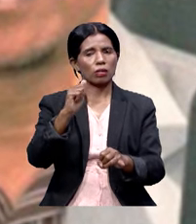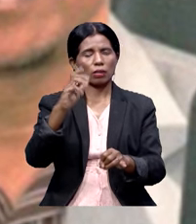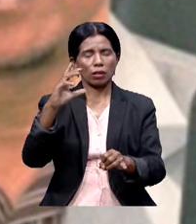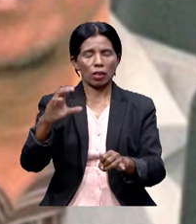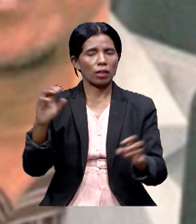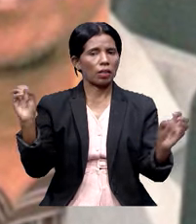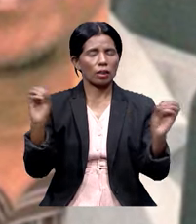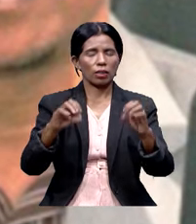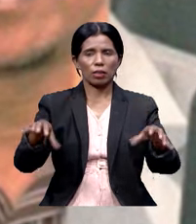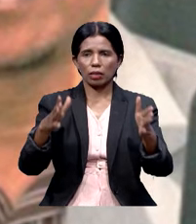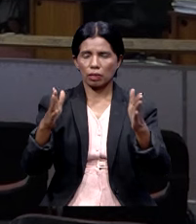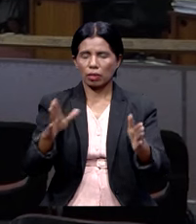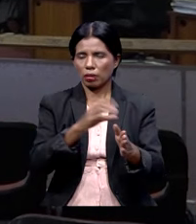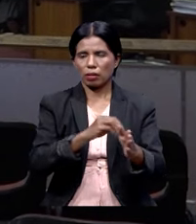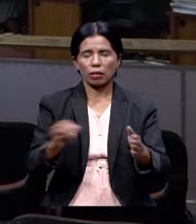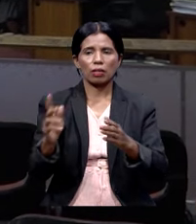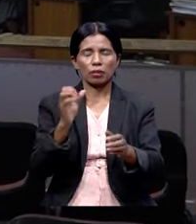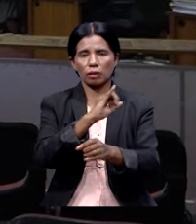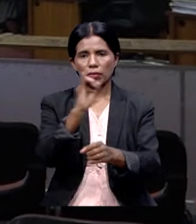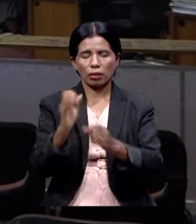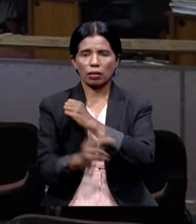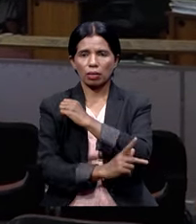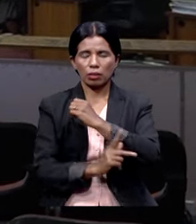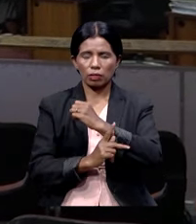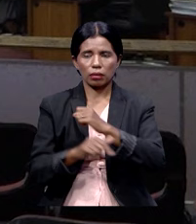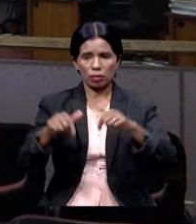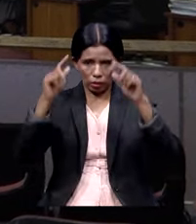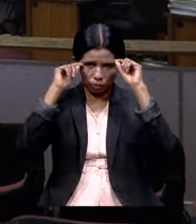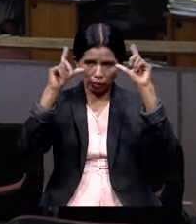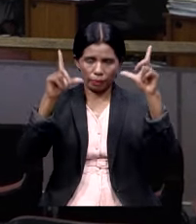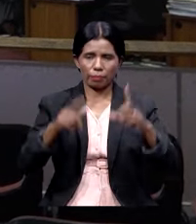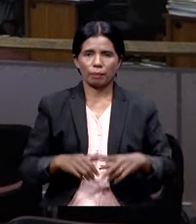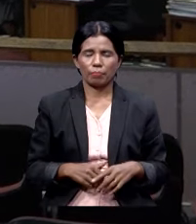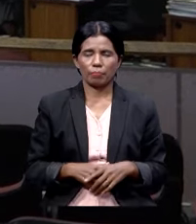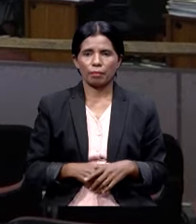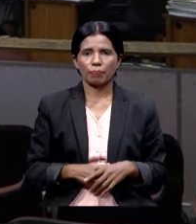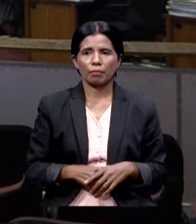atual investigasaun ba kaso korupsaun sira ya Timor Leste. Adriano Verdial, Jamir Santos, GMN.